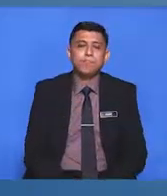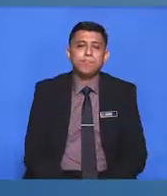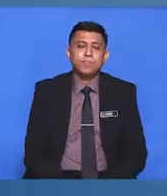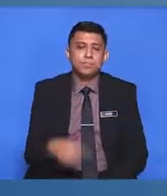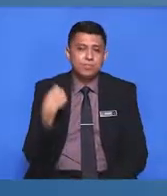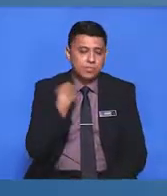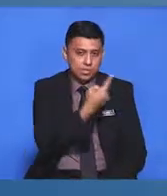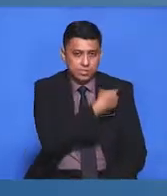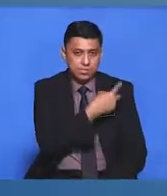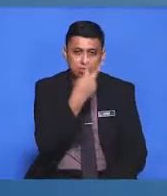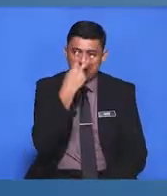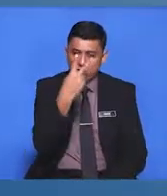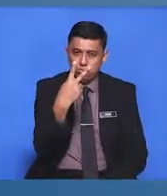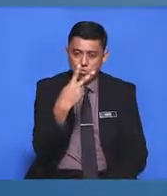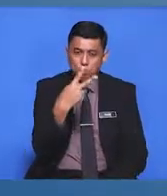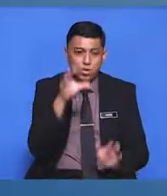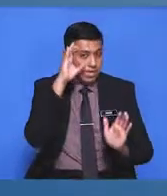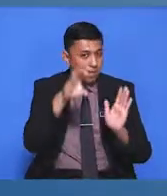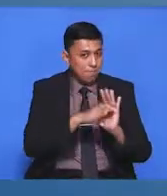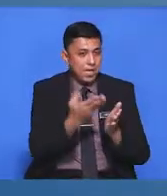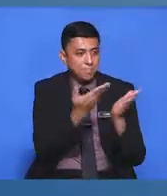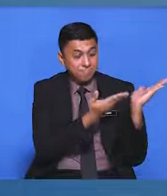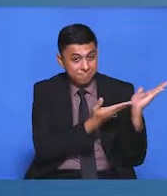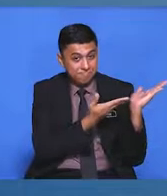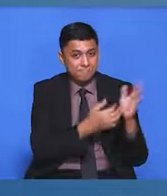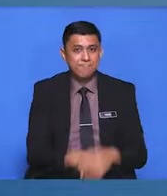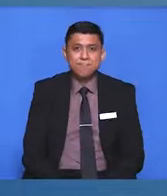Kita lihat paparan yang disediakan.